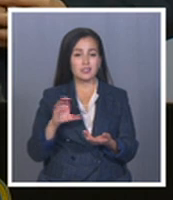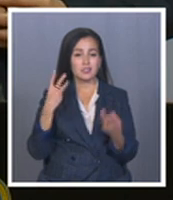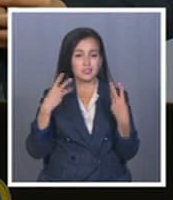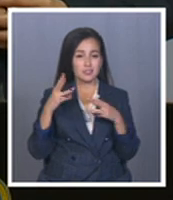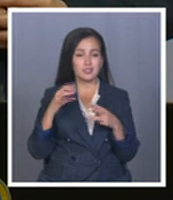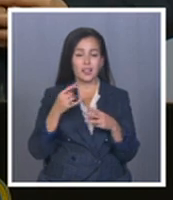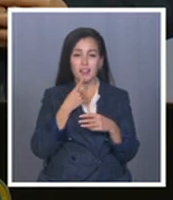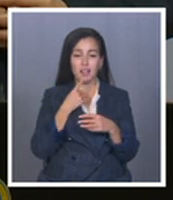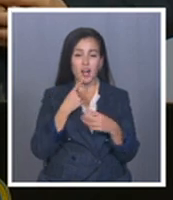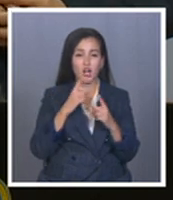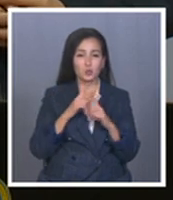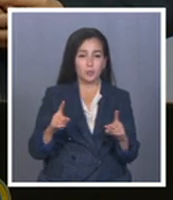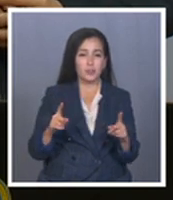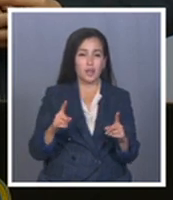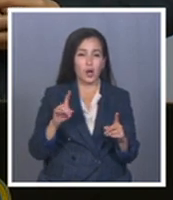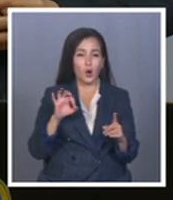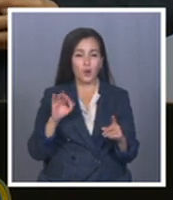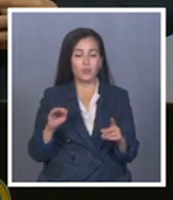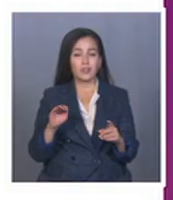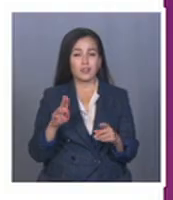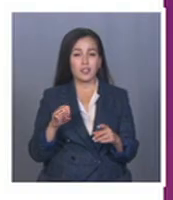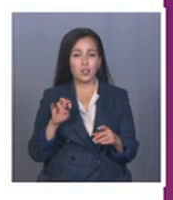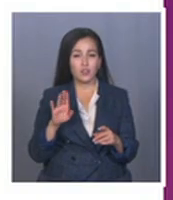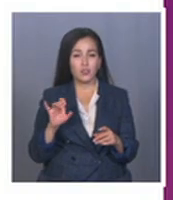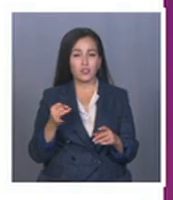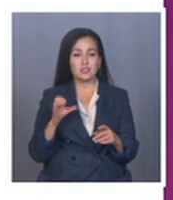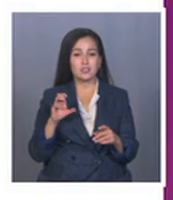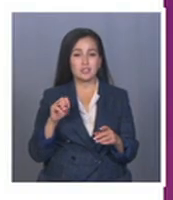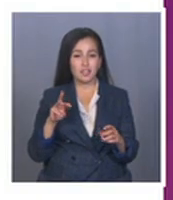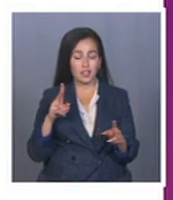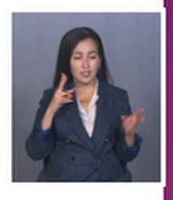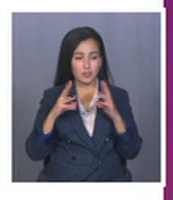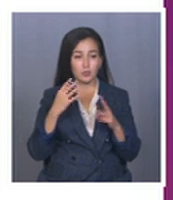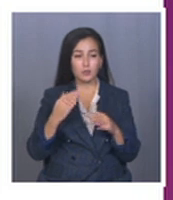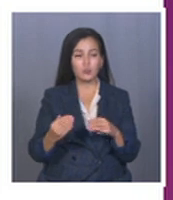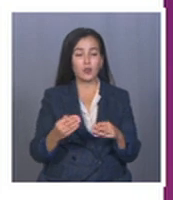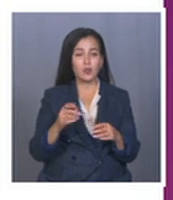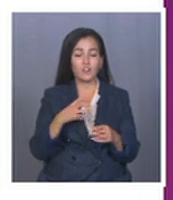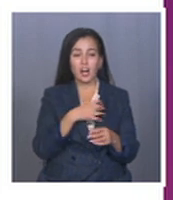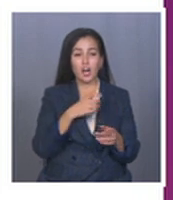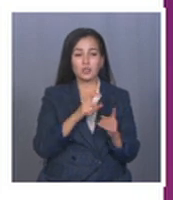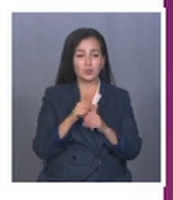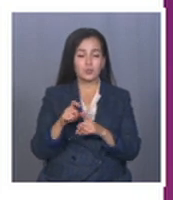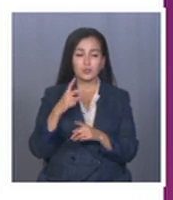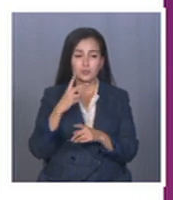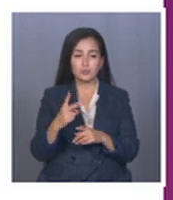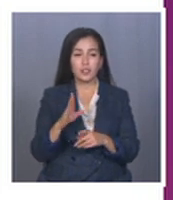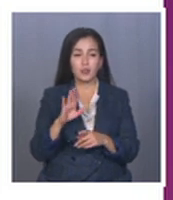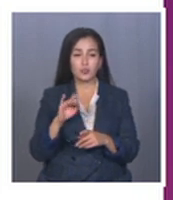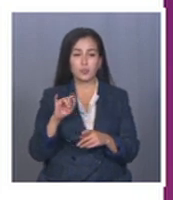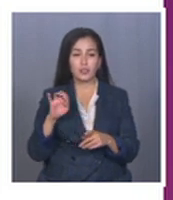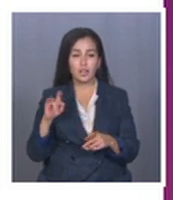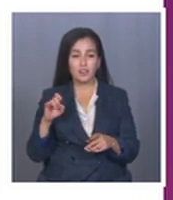языковые особенности официально делового стиля. Обратите внимание на ключевые слова урока.